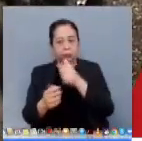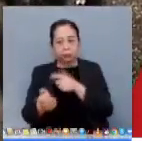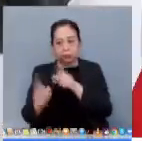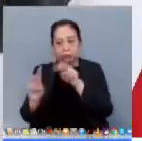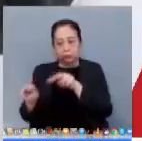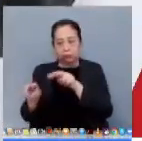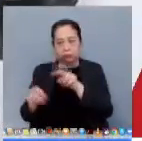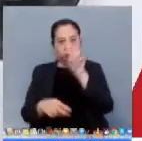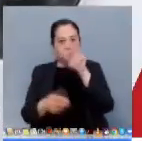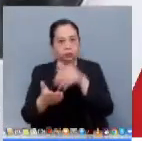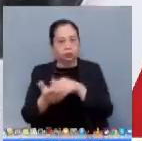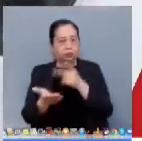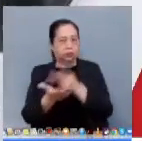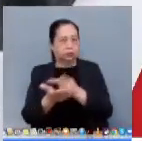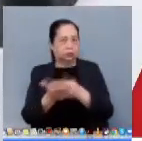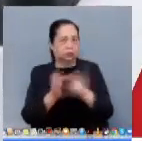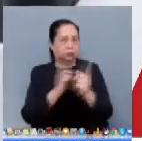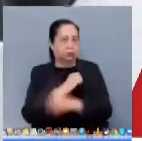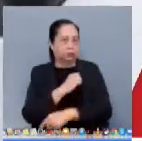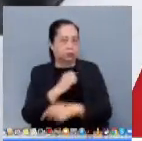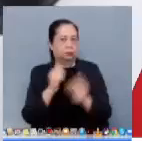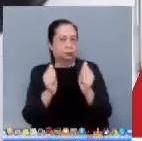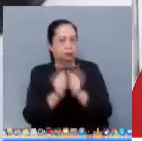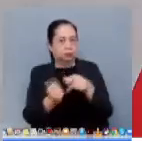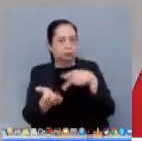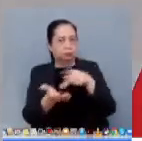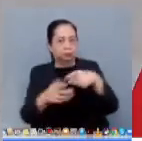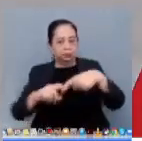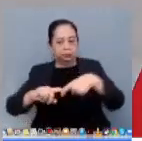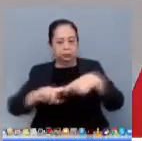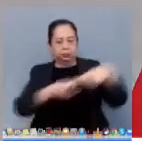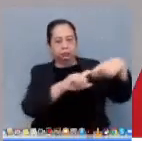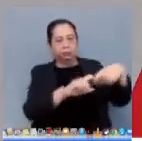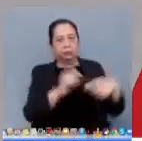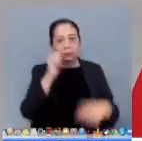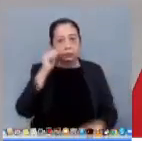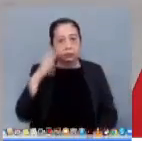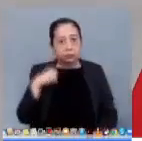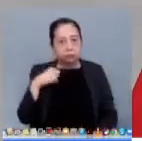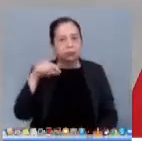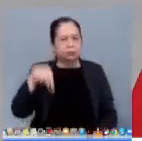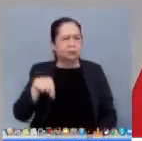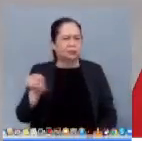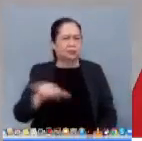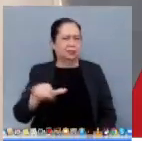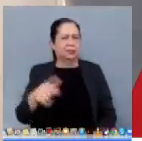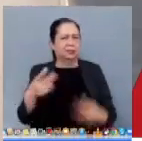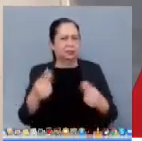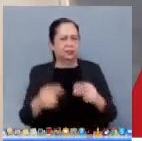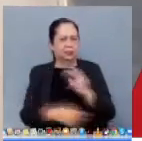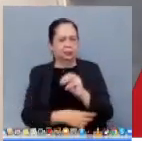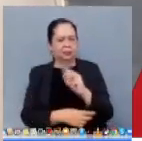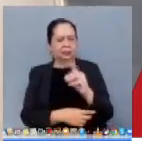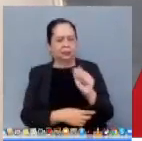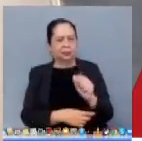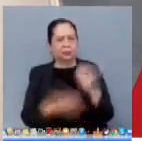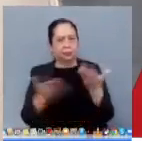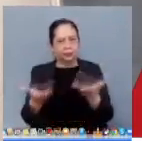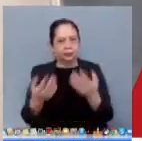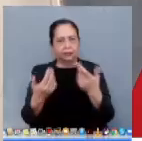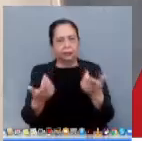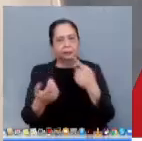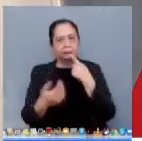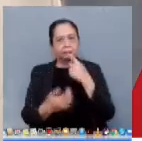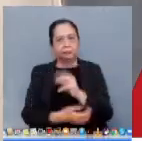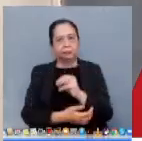pesos ang multa, bukod pa yung bayad sa towing. Kahapon ay dito rin nag-operate ang MMDA. Narito naman ang pahayag ng MMDA, maging ng